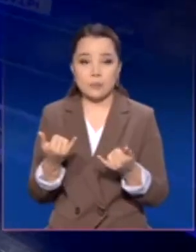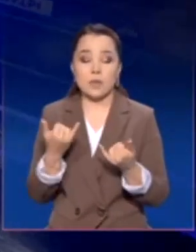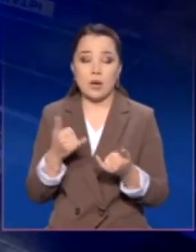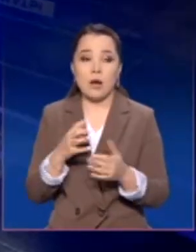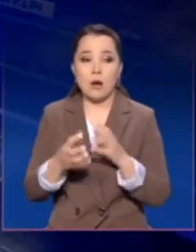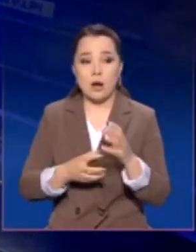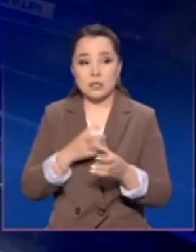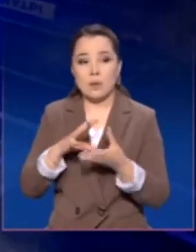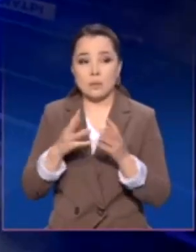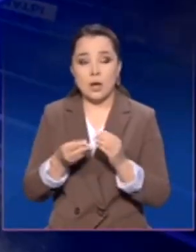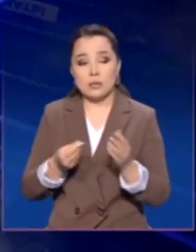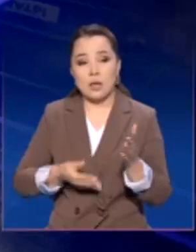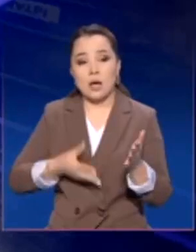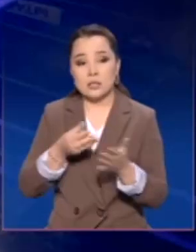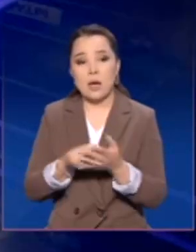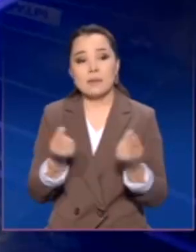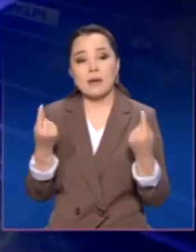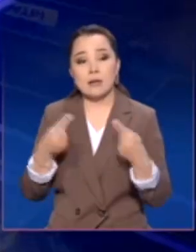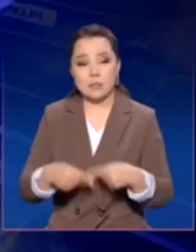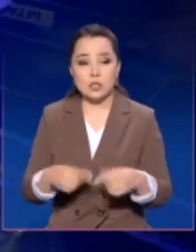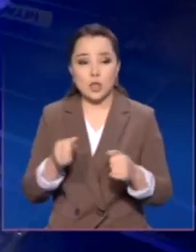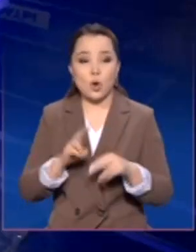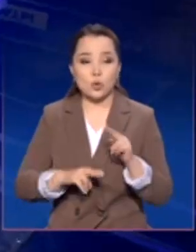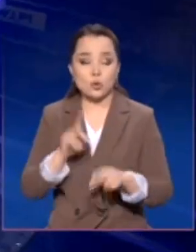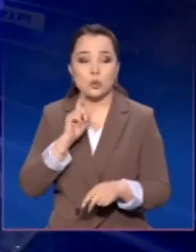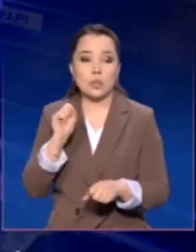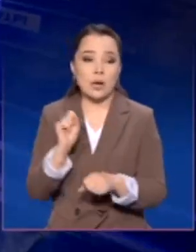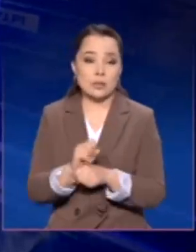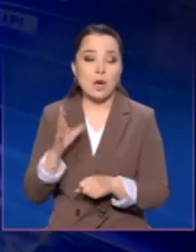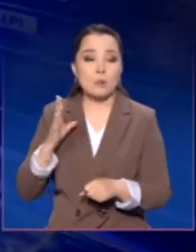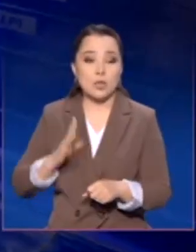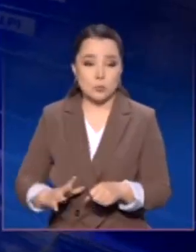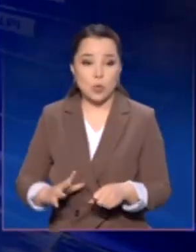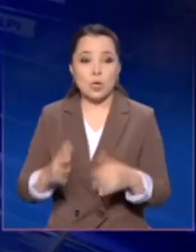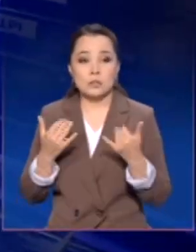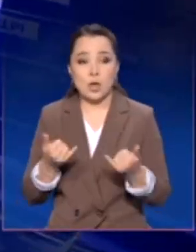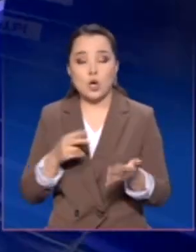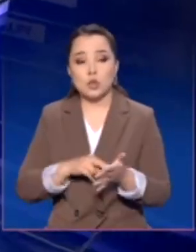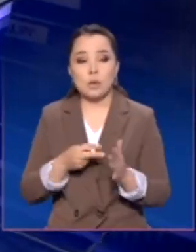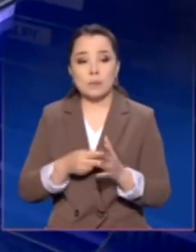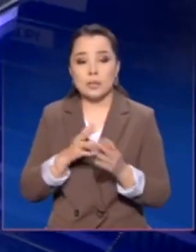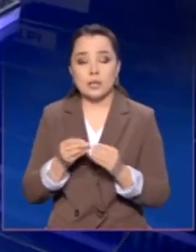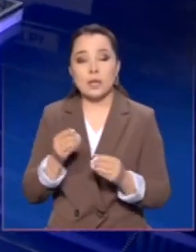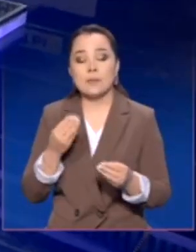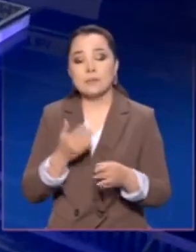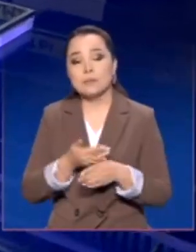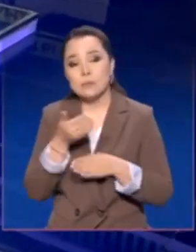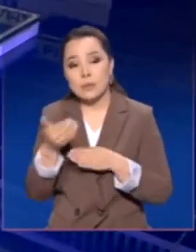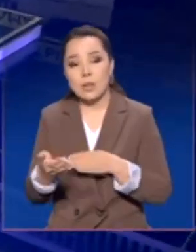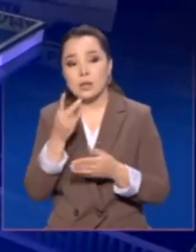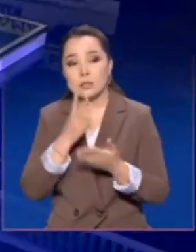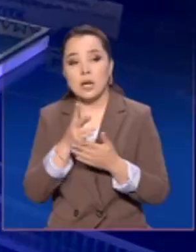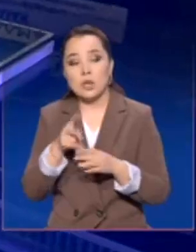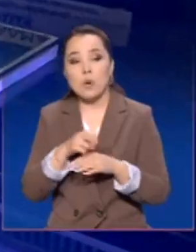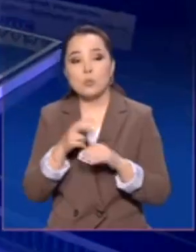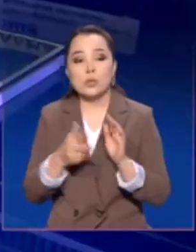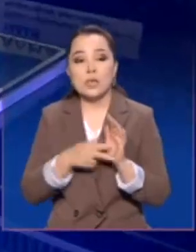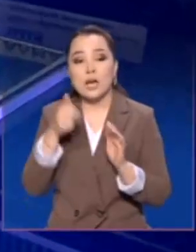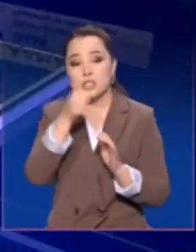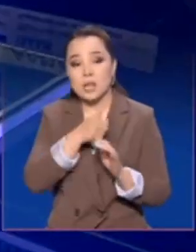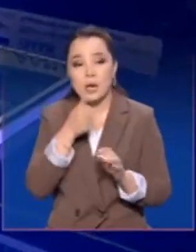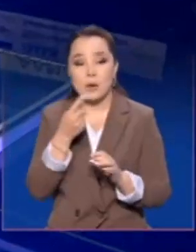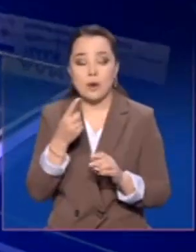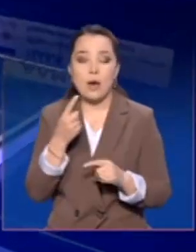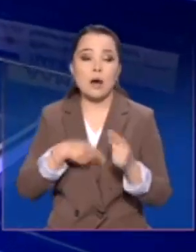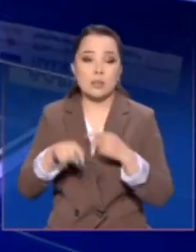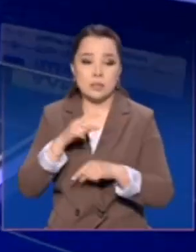Бірақ әлемдегі қаржы дағдарысы құрылысты тоқтатуға мәжбүрледі. Жоба кейінге шегеріле беріп, 2018 жылы